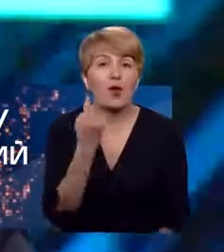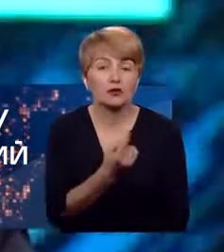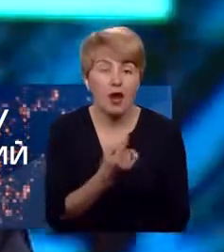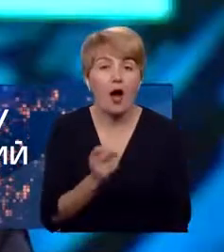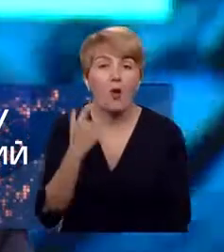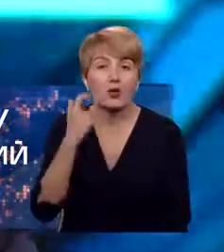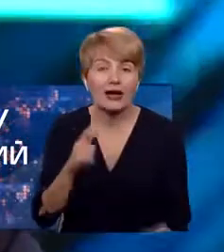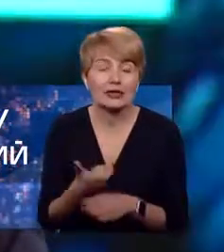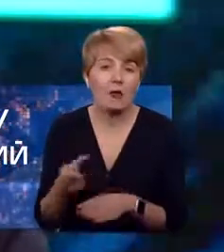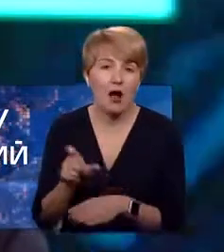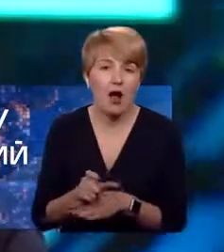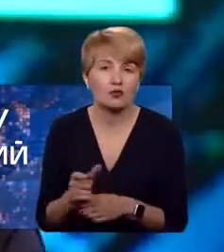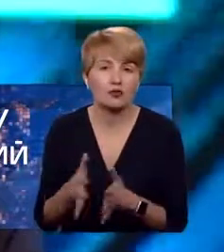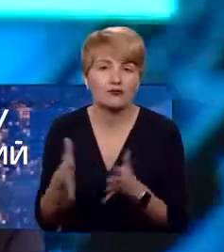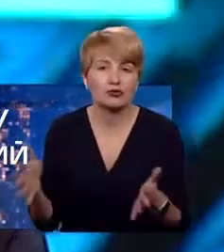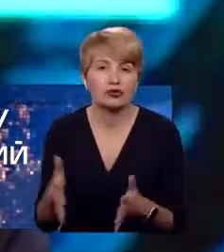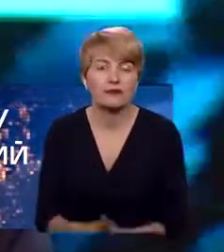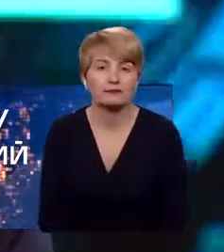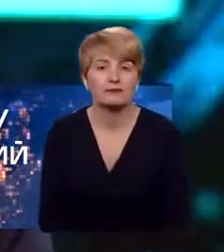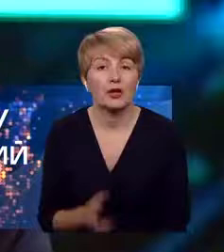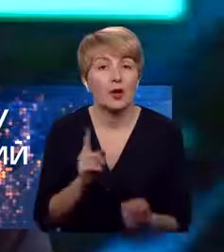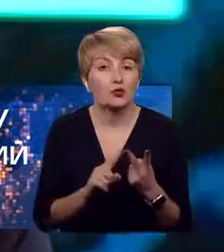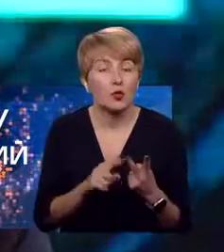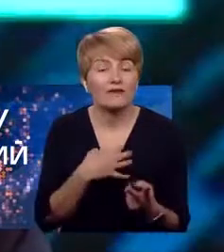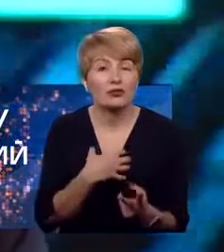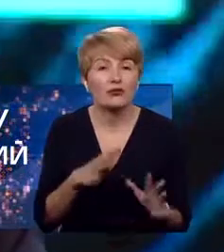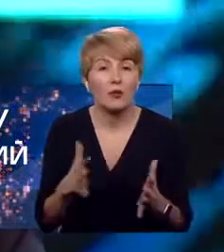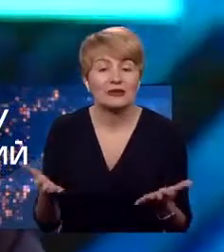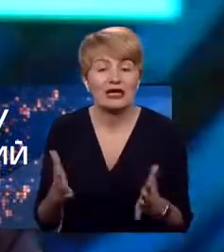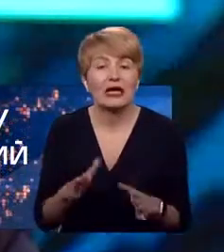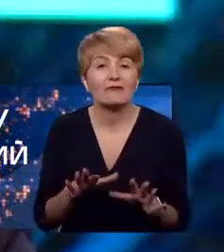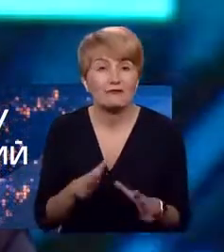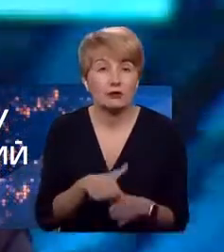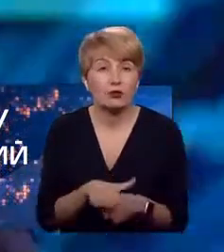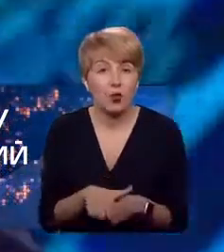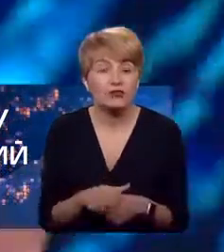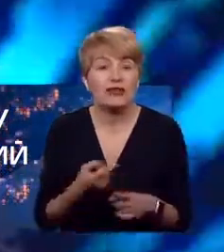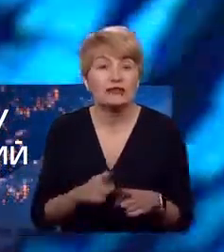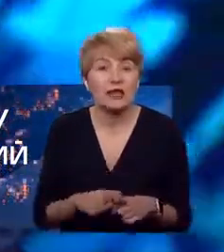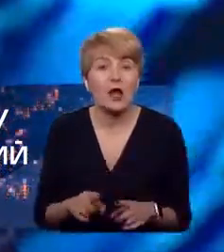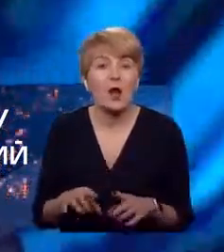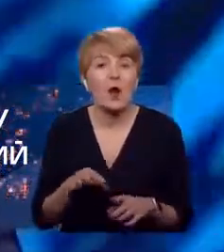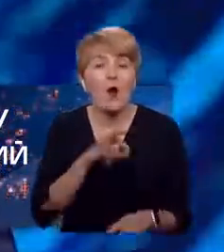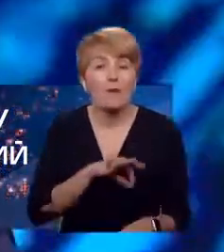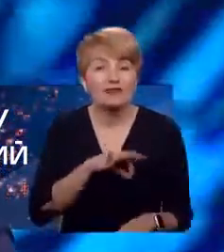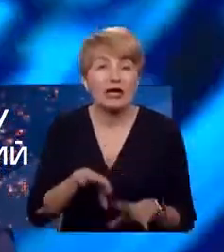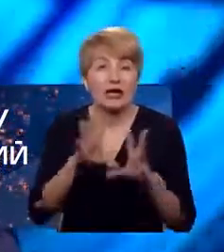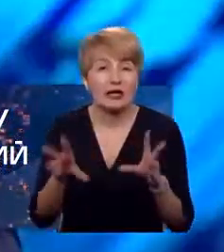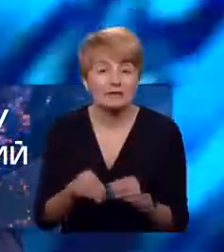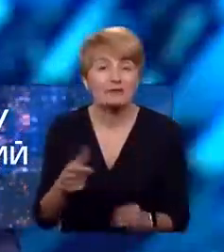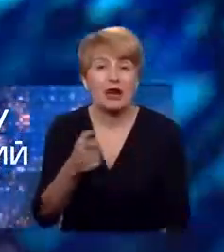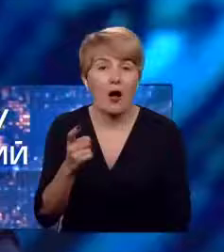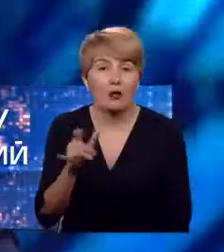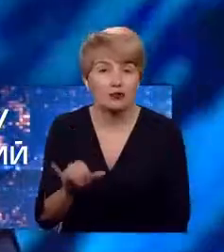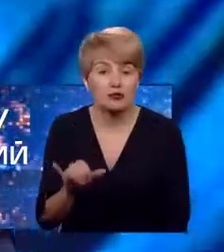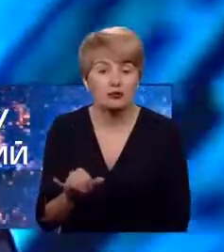набагато вища. Другий важливий момент, який тоді відбувся, це те, що обсяги газу, які з якоїсь